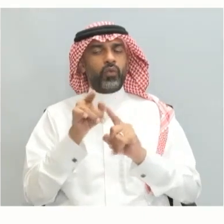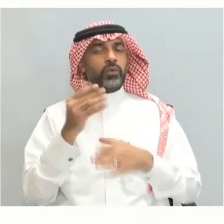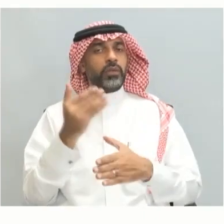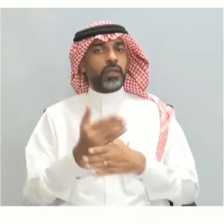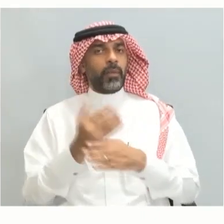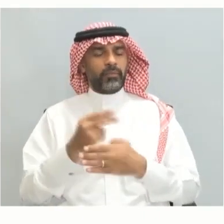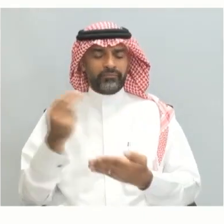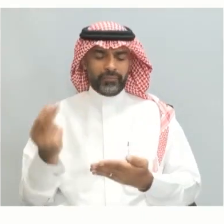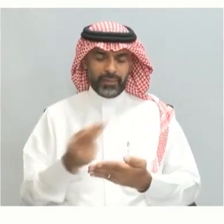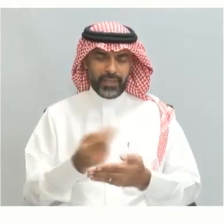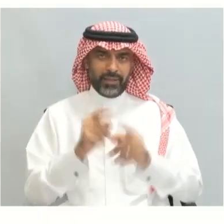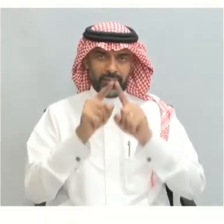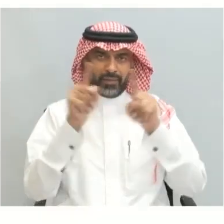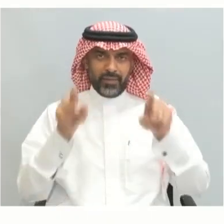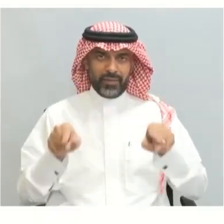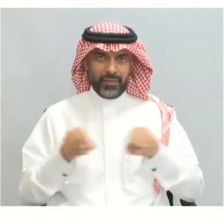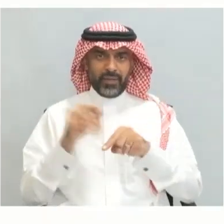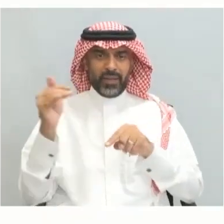رسمت من